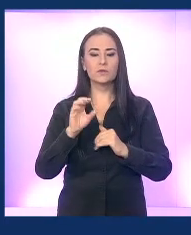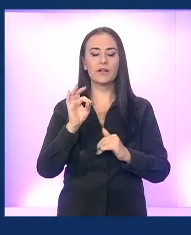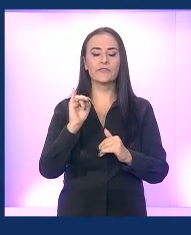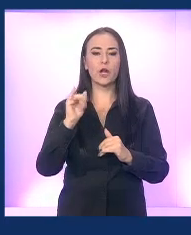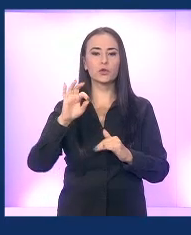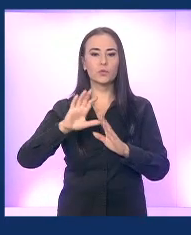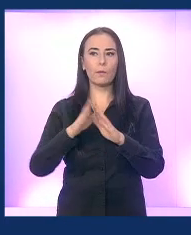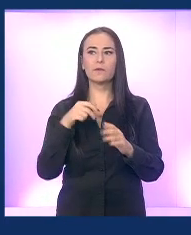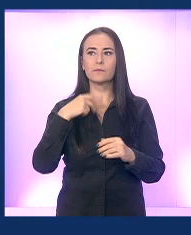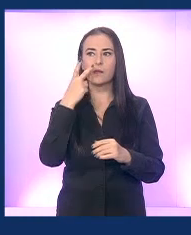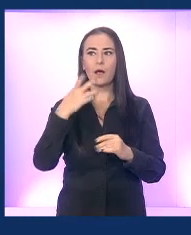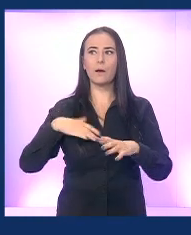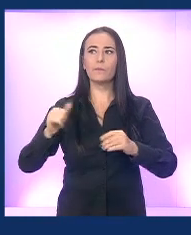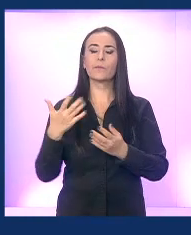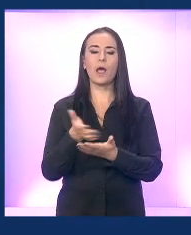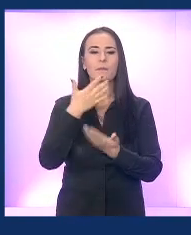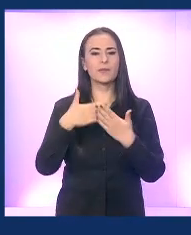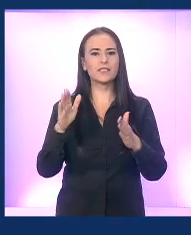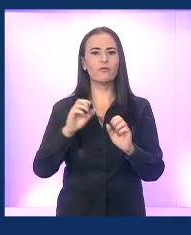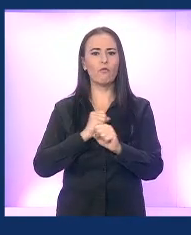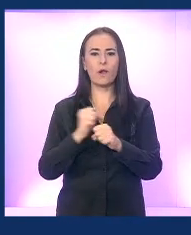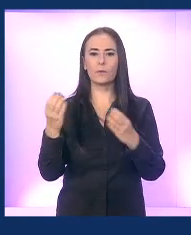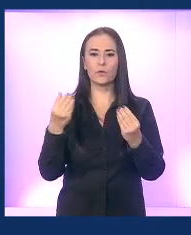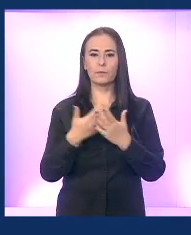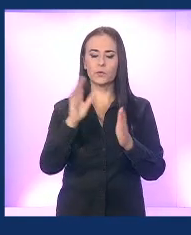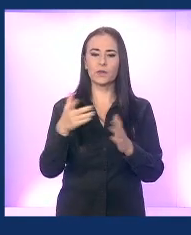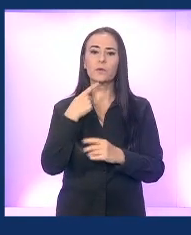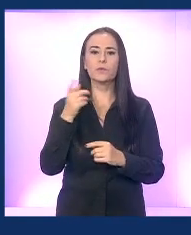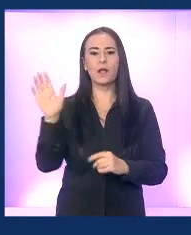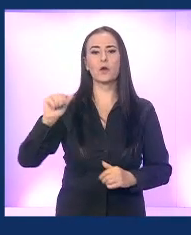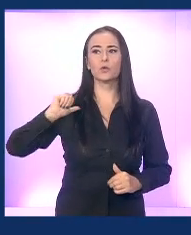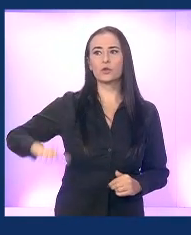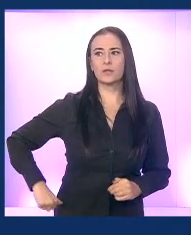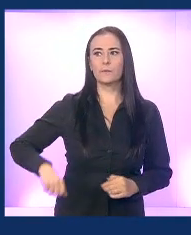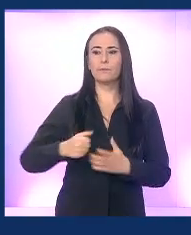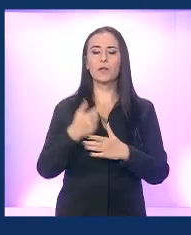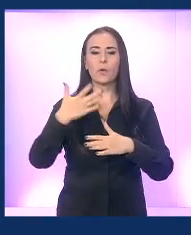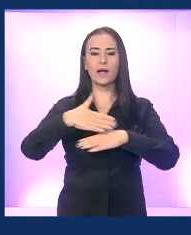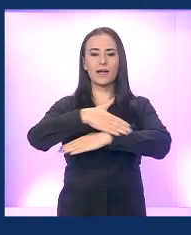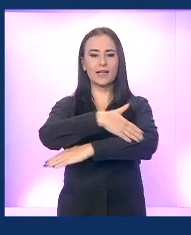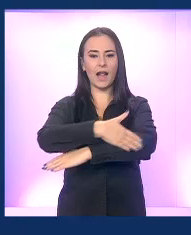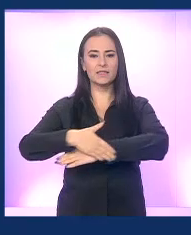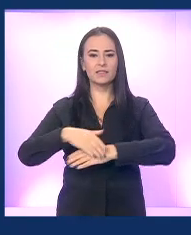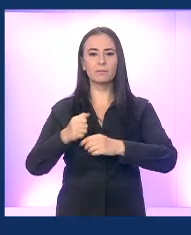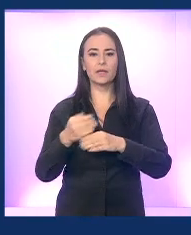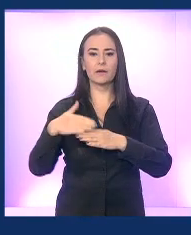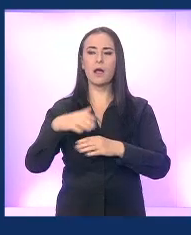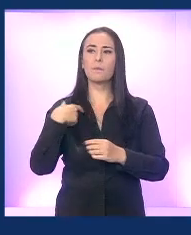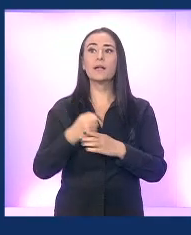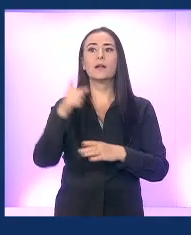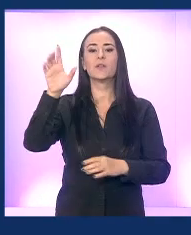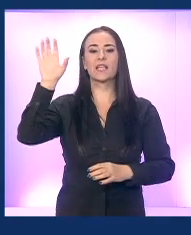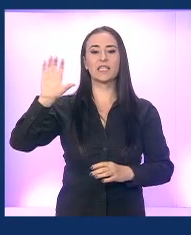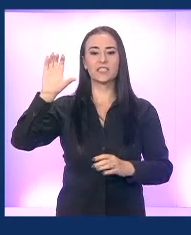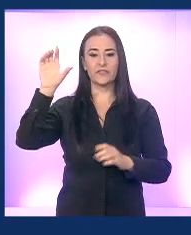Și avem Coridorul 4, în care s-a investit foarte mult, adică legătura dintre Constanța până la granița cu Ungaria, trecând mare parte prin